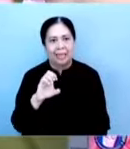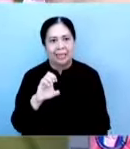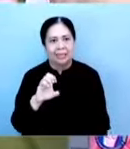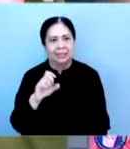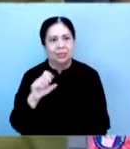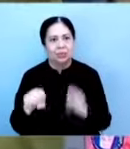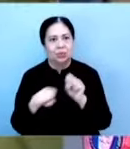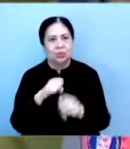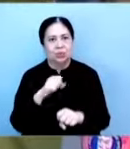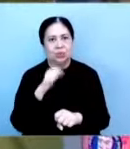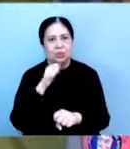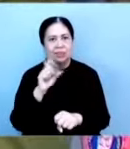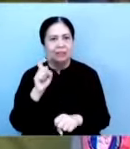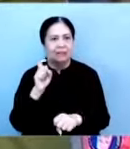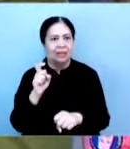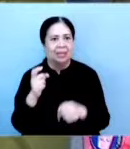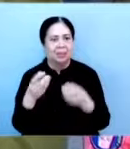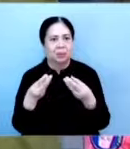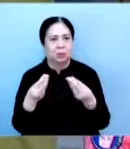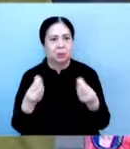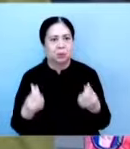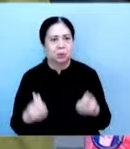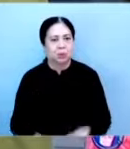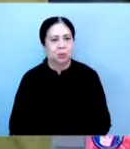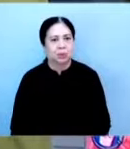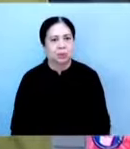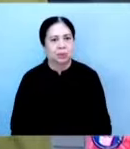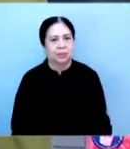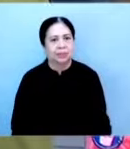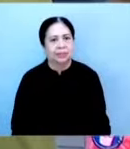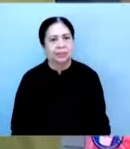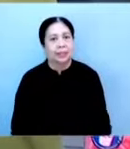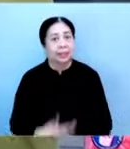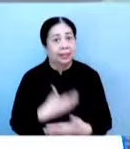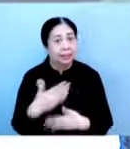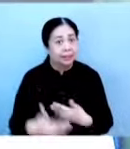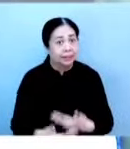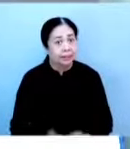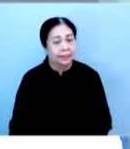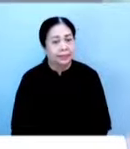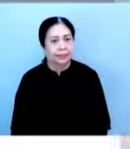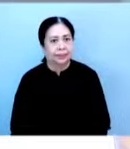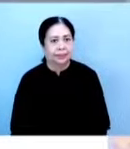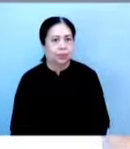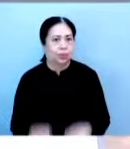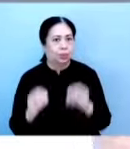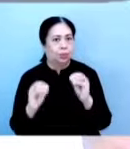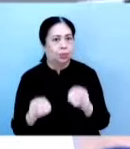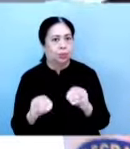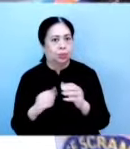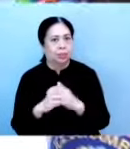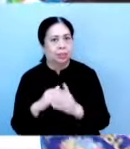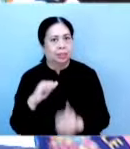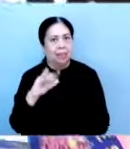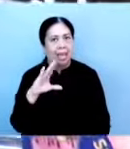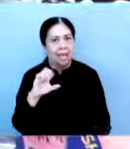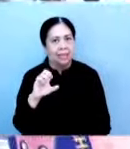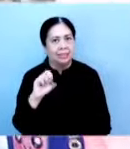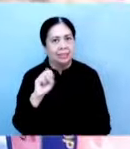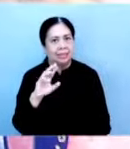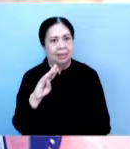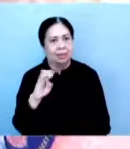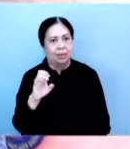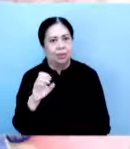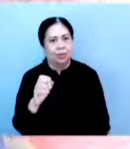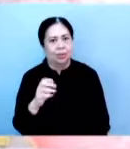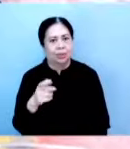maagad matunaw the I Okay and then Anong next so maglalagay po tayo ng ice scrumble mix Ito po yung